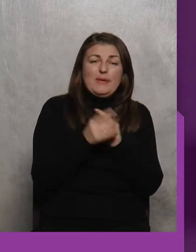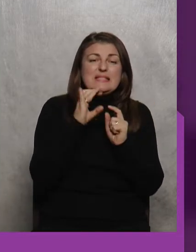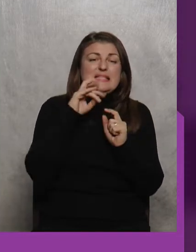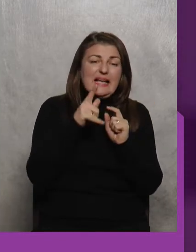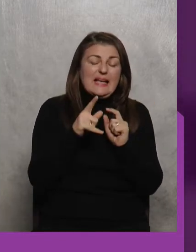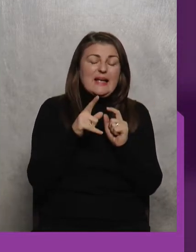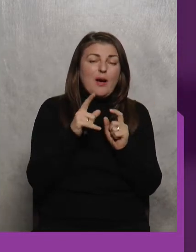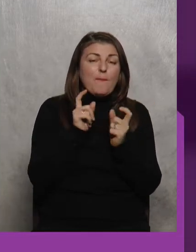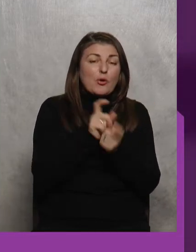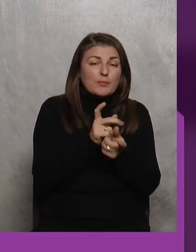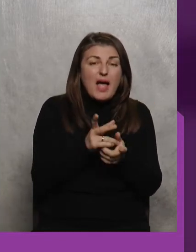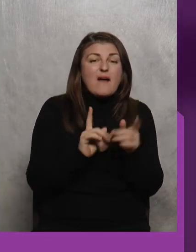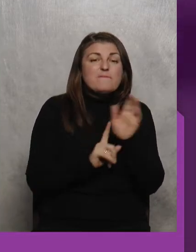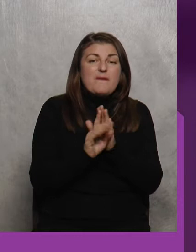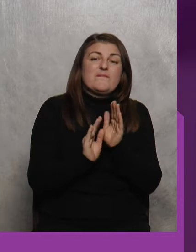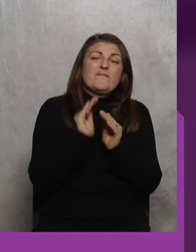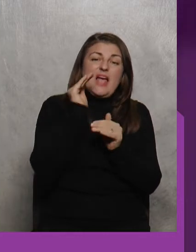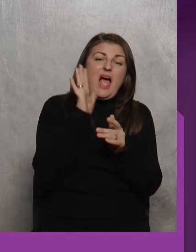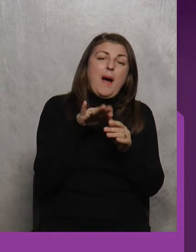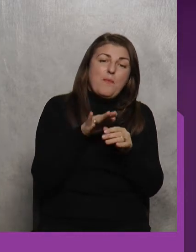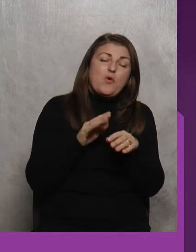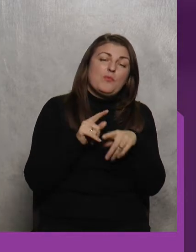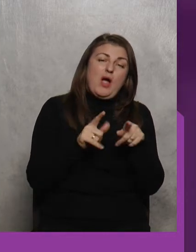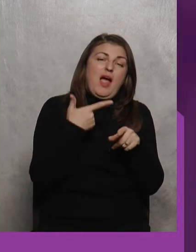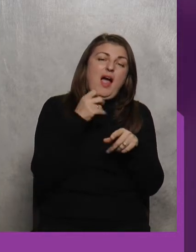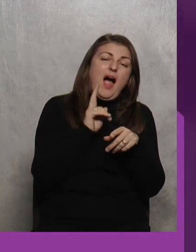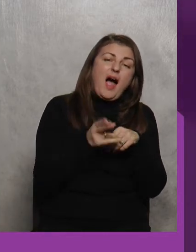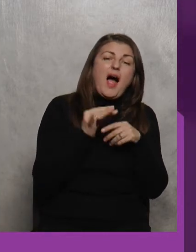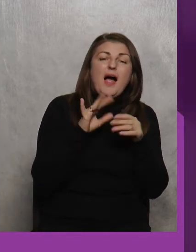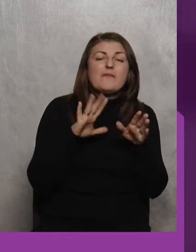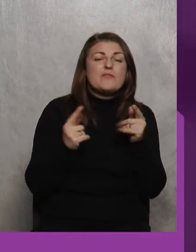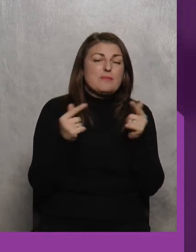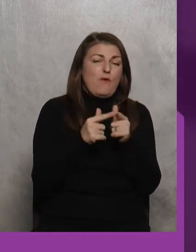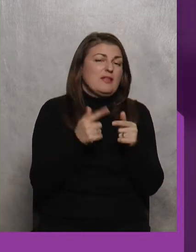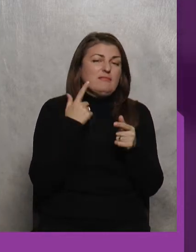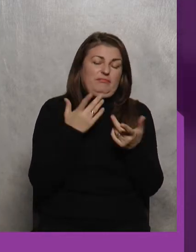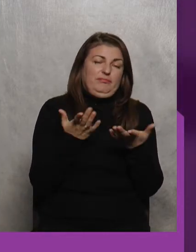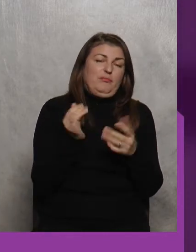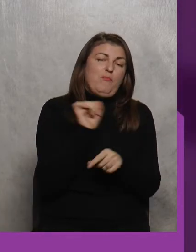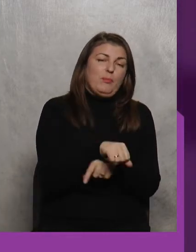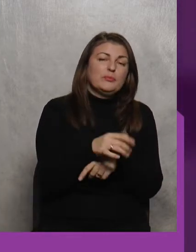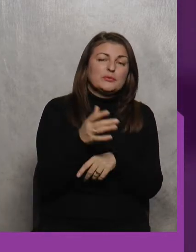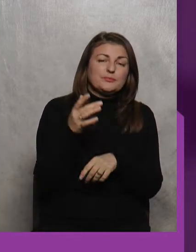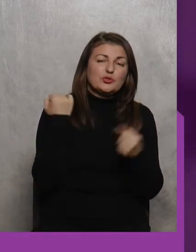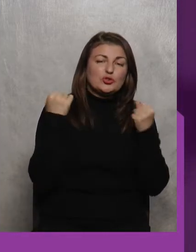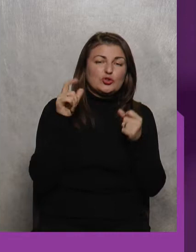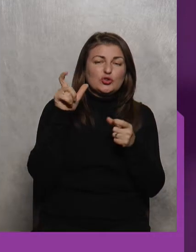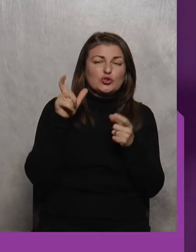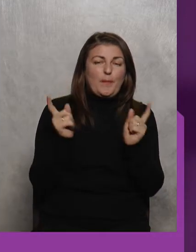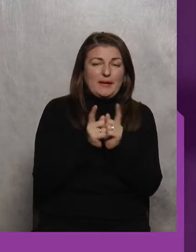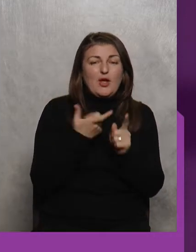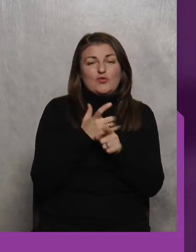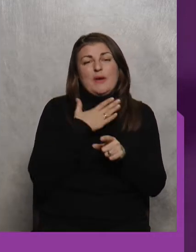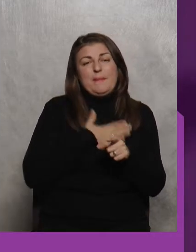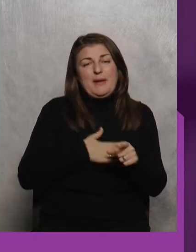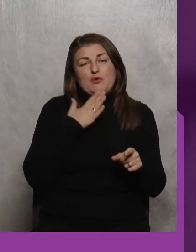боротьби, спершу пішов верхом, а потім пішов у гак і, відповідно, нейтралізував суперника. Дуже приємно, що це наш